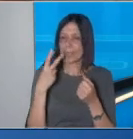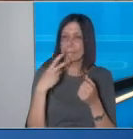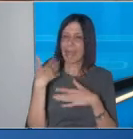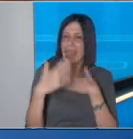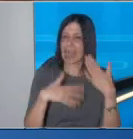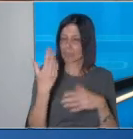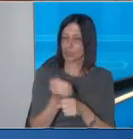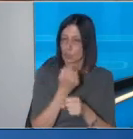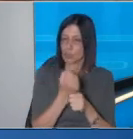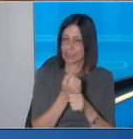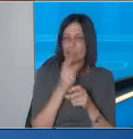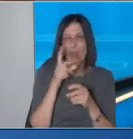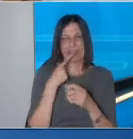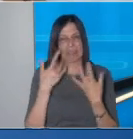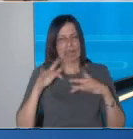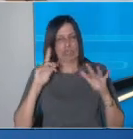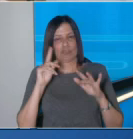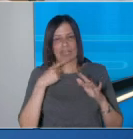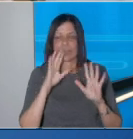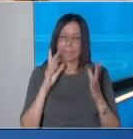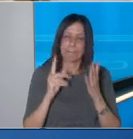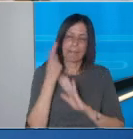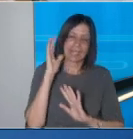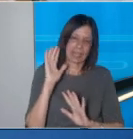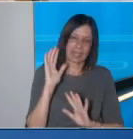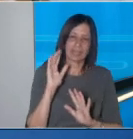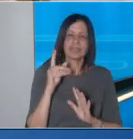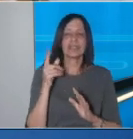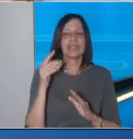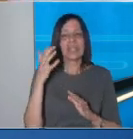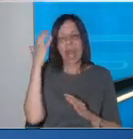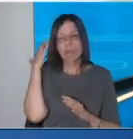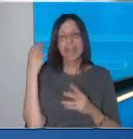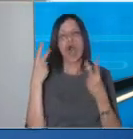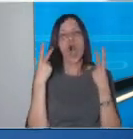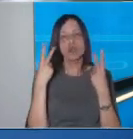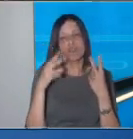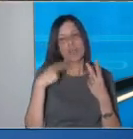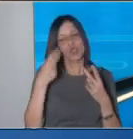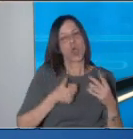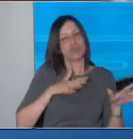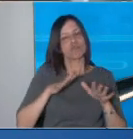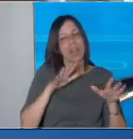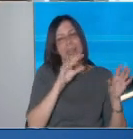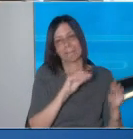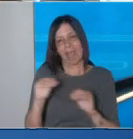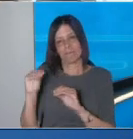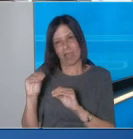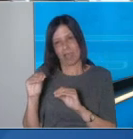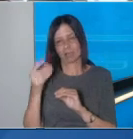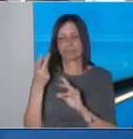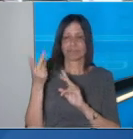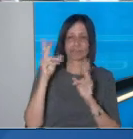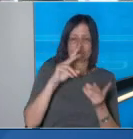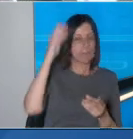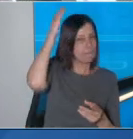עושה, והוא יכול להכחיש, והוא יכול להגיד שהכל צירוף מקרים. ליאיר לפיד מאוד חשוב להיות ראש ממשלת המעבר. לעומתו, נפתלי